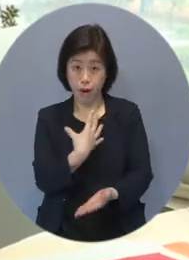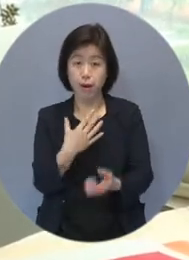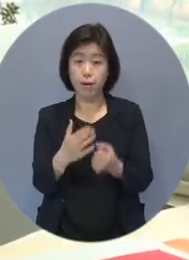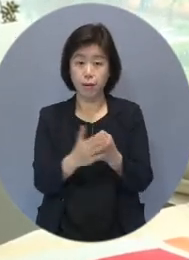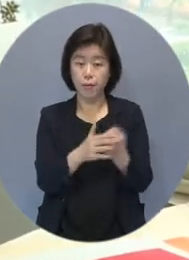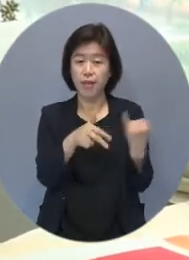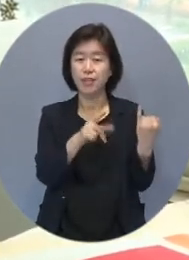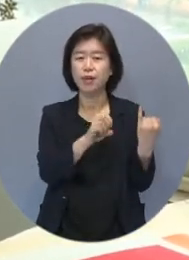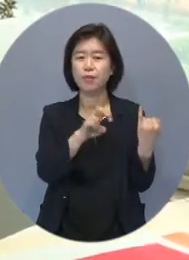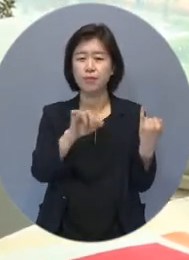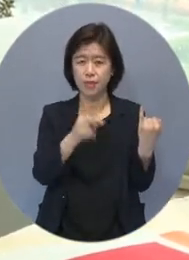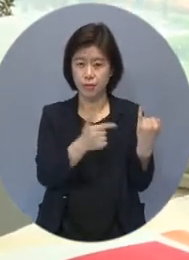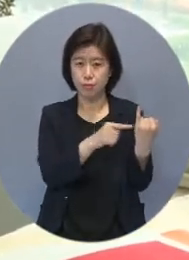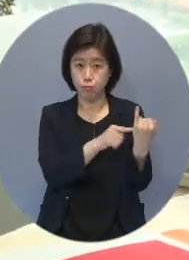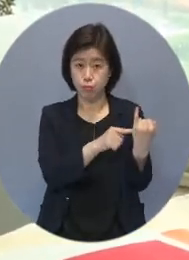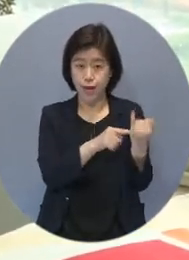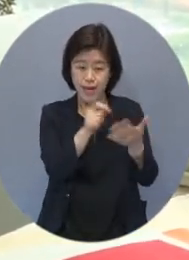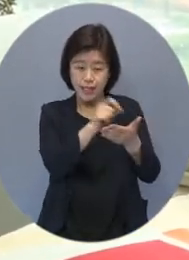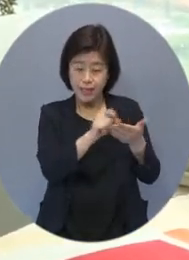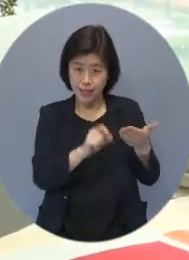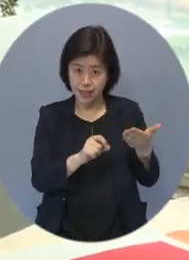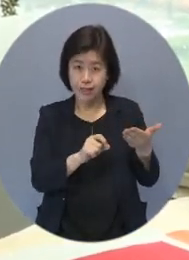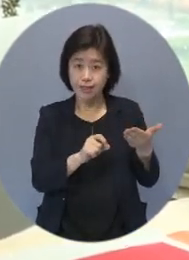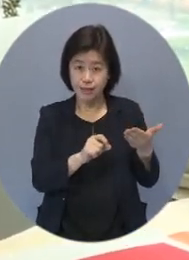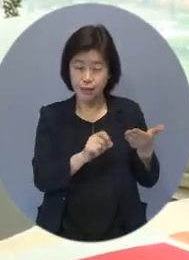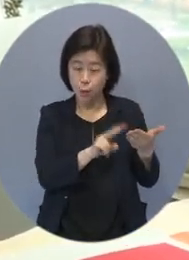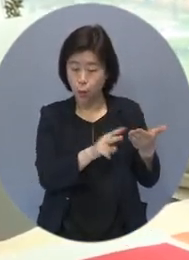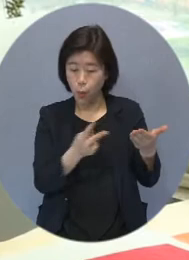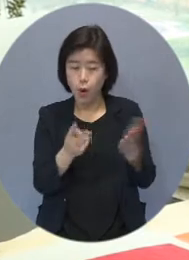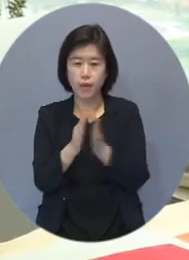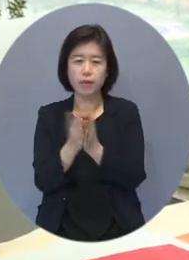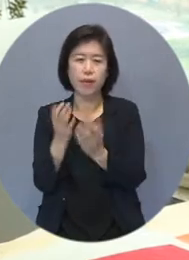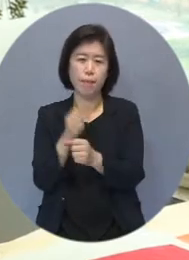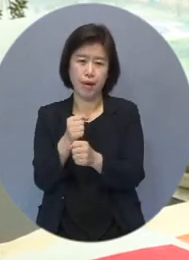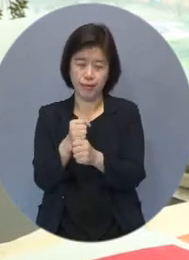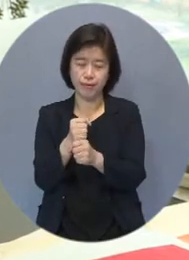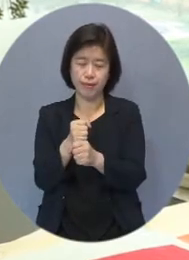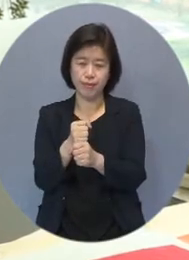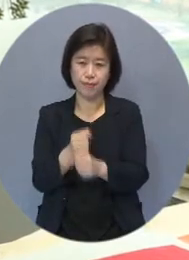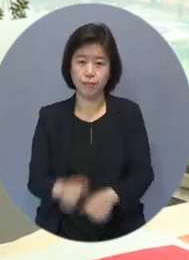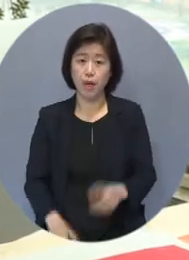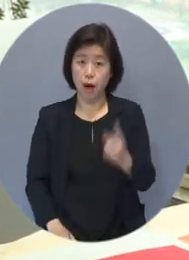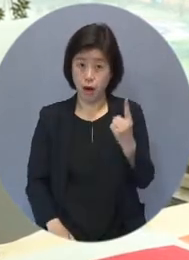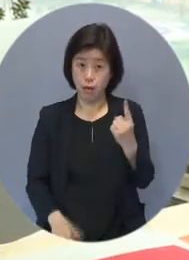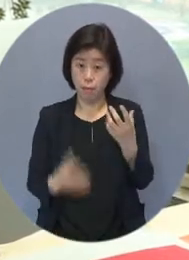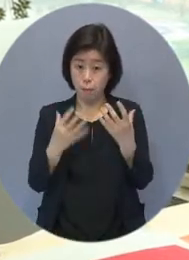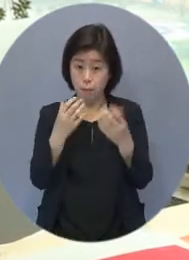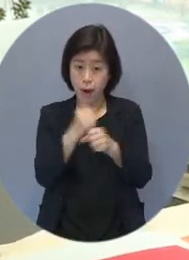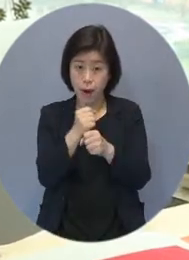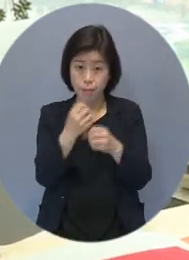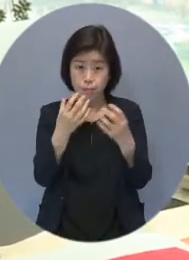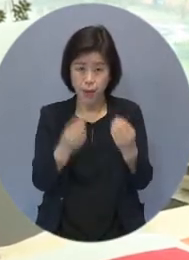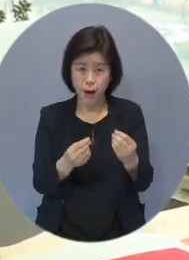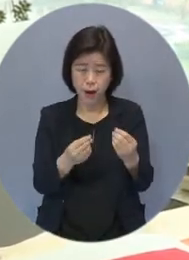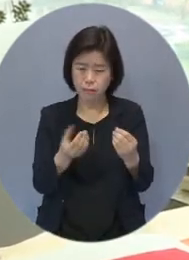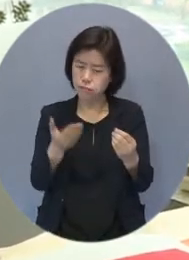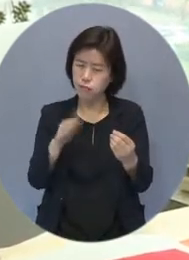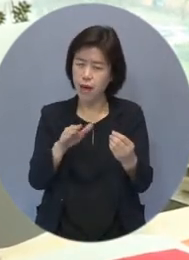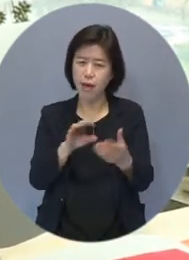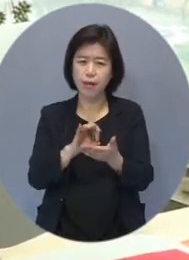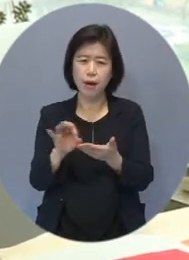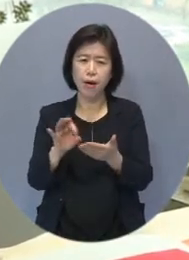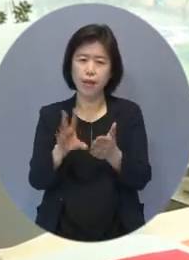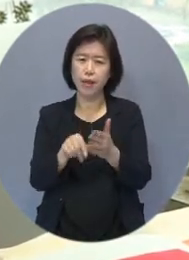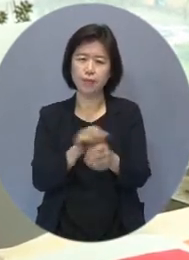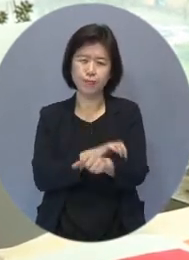했어요. 그래서 이 책을 한 권을 완성을 했는데 사실 한 권 가지고는 우리가 이제 활용하기가 너무 어려우니까 두